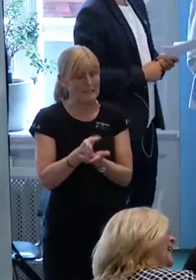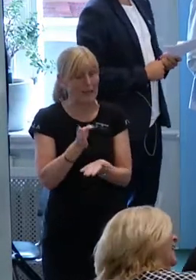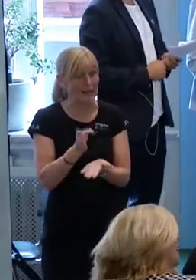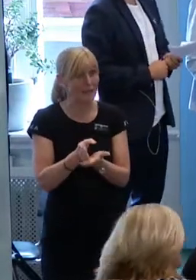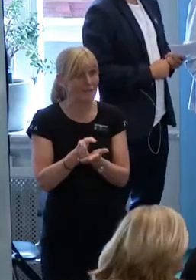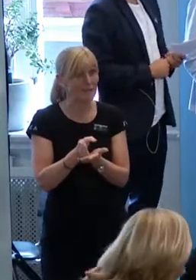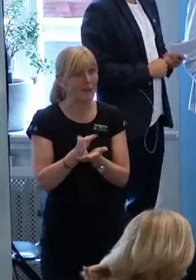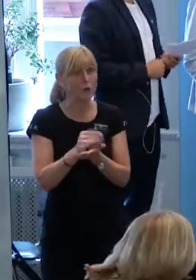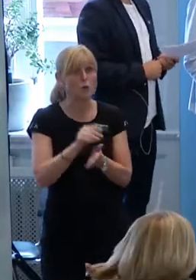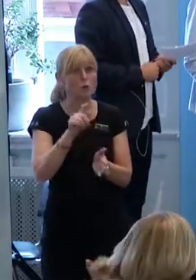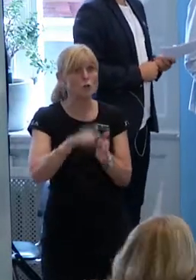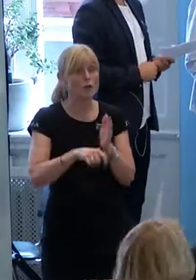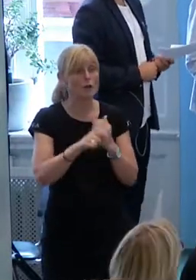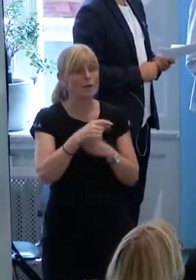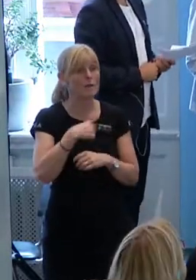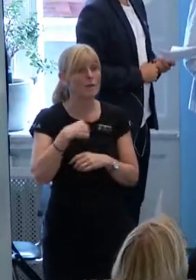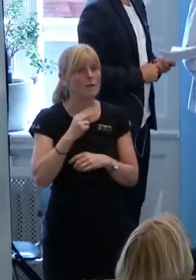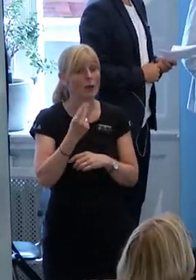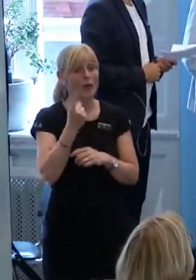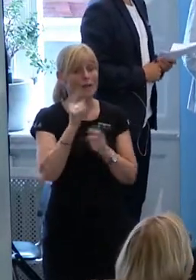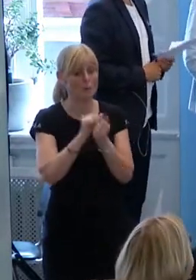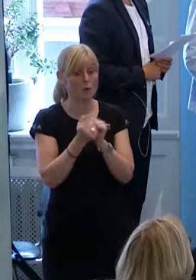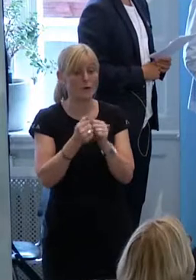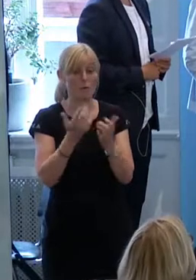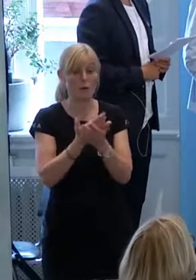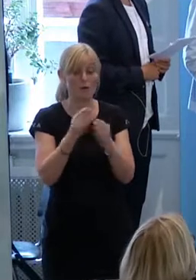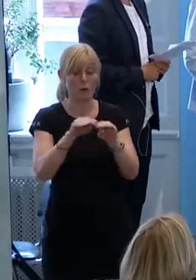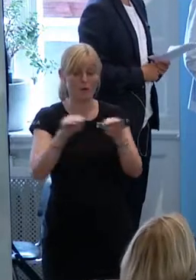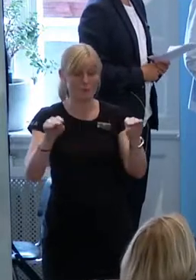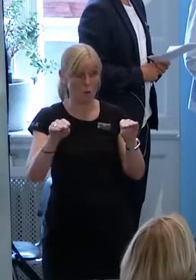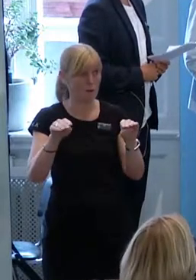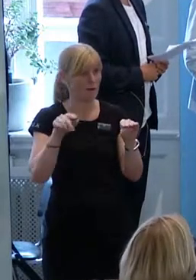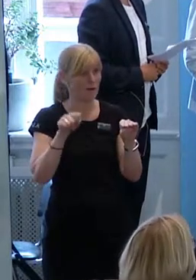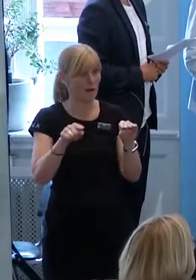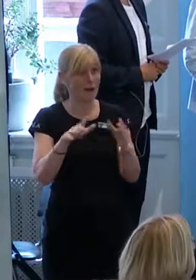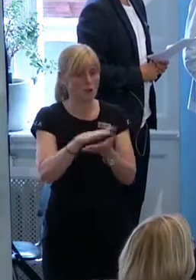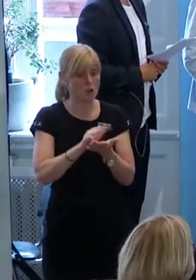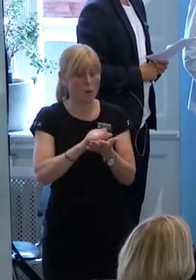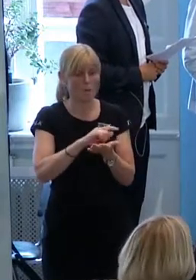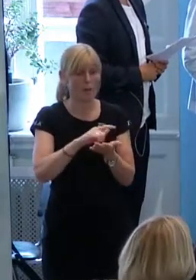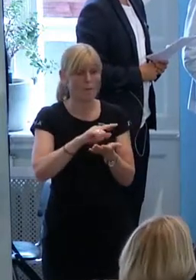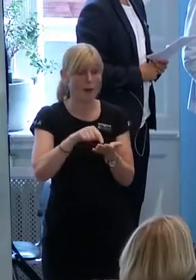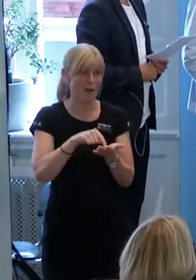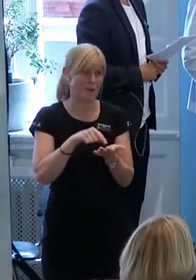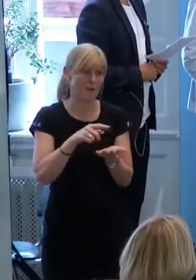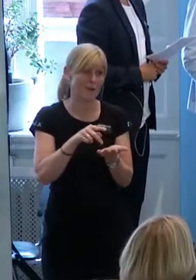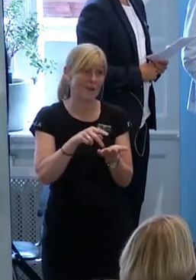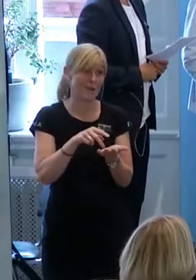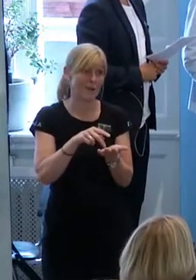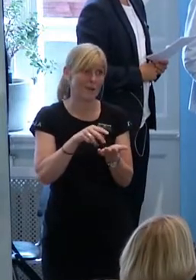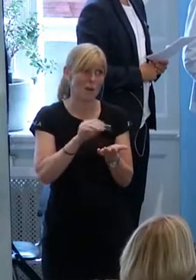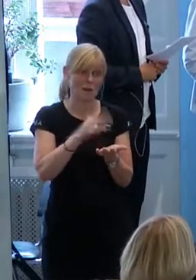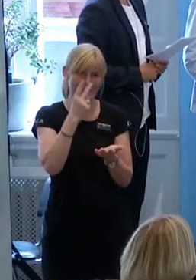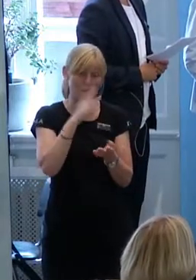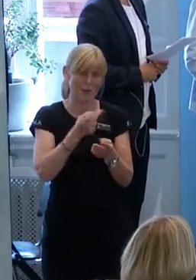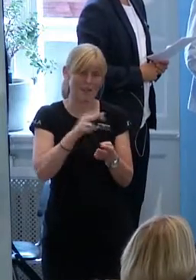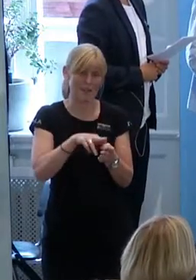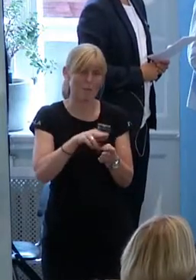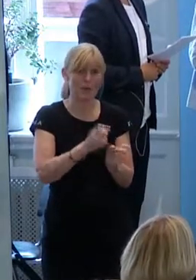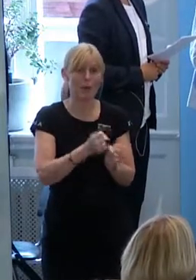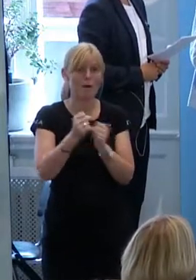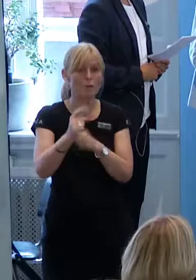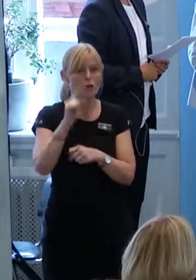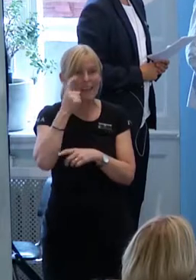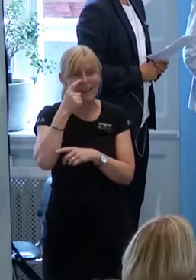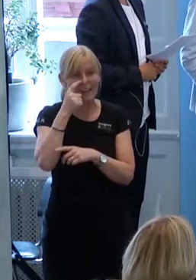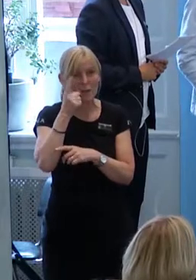har vi liksom, då börjar vi nu med en politik på nationell nivå. Jag skulle säga att i Skåne och Malmö har man ju... Om man tittar på exemplet när man flyttar Kiruna,